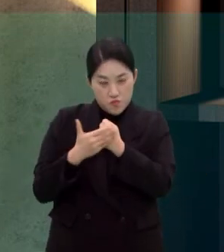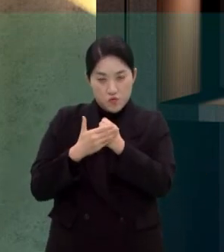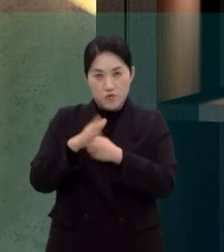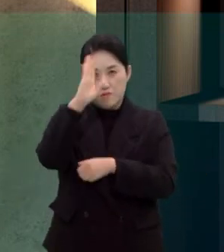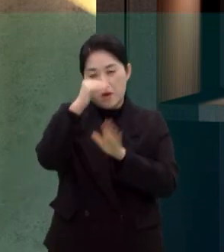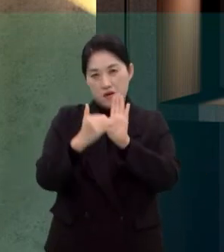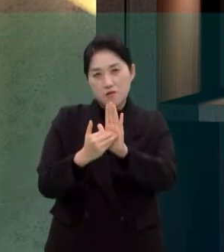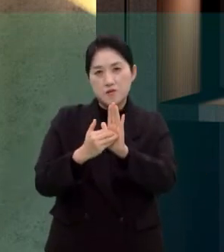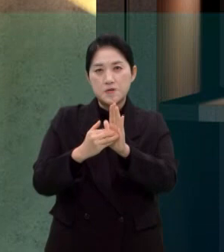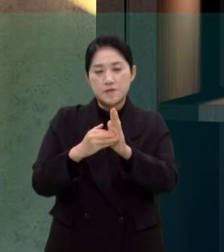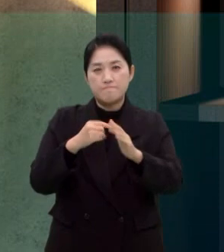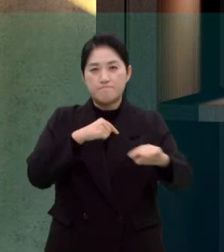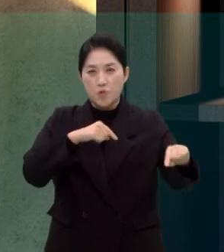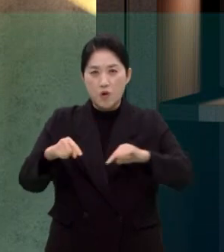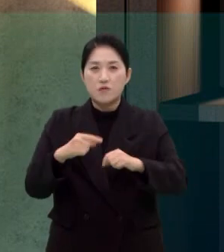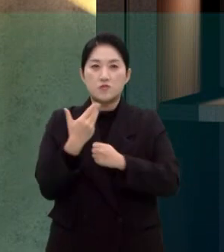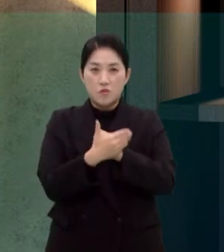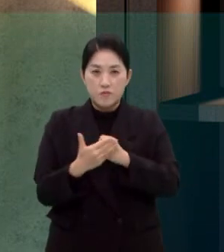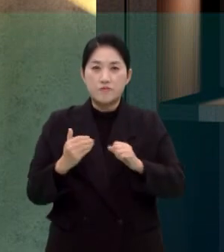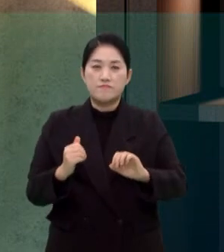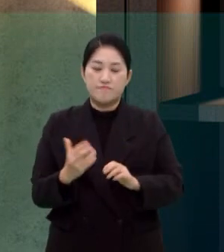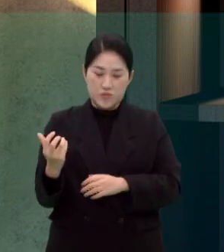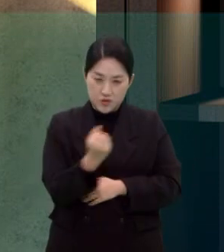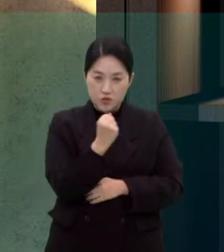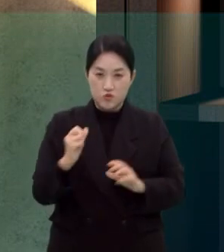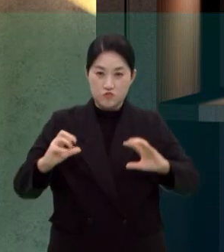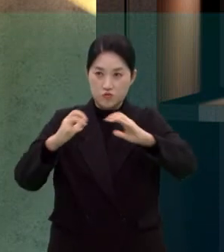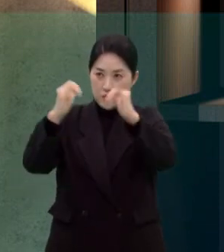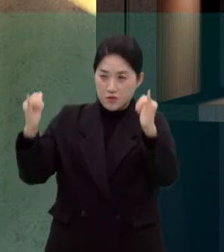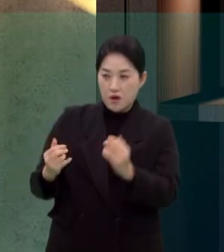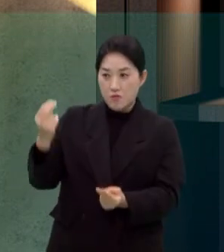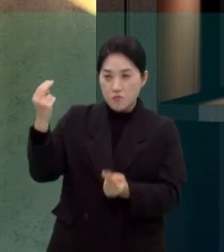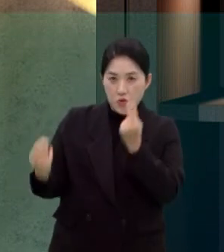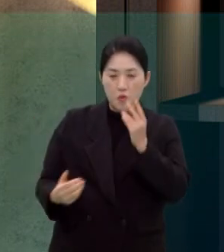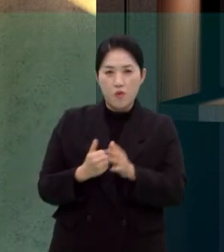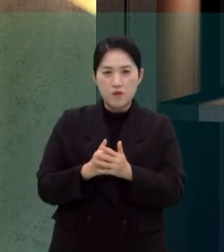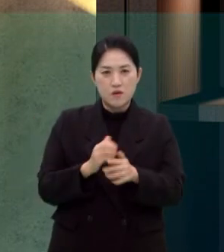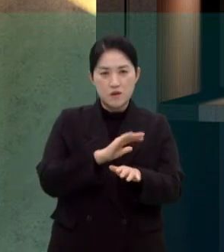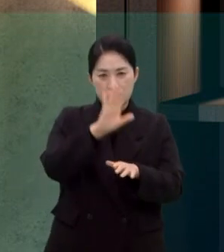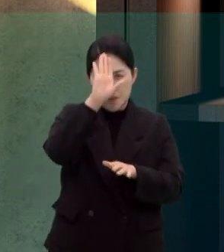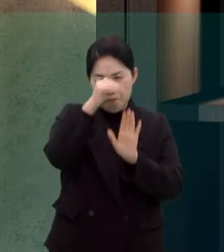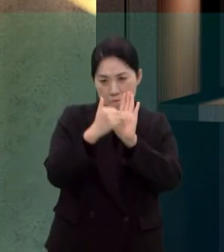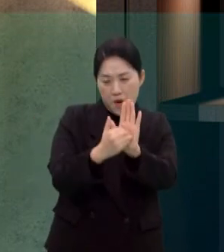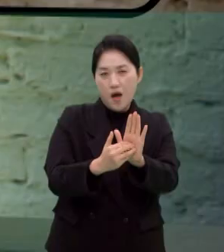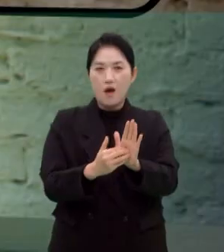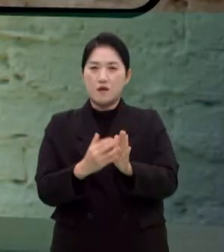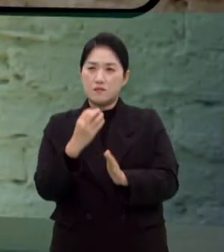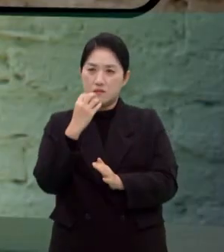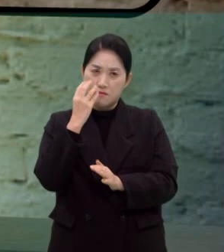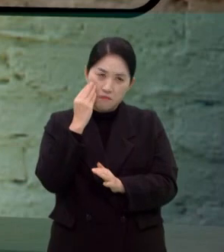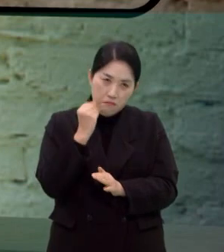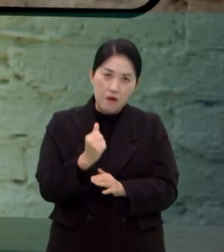정책으로 국제사회 속 비교적 효과적인 대응을 이어갈 수 있었습니다.